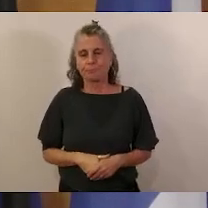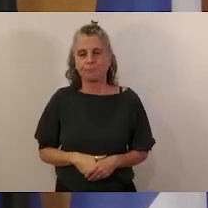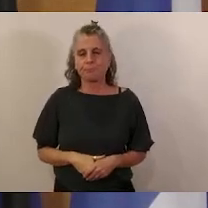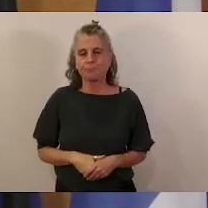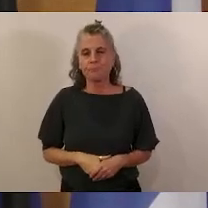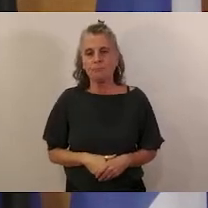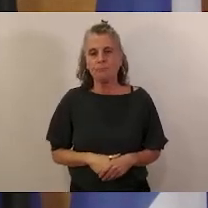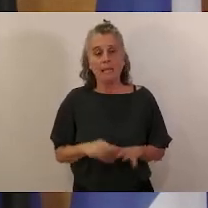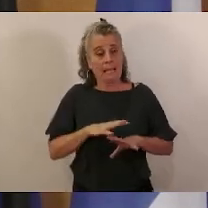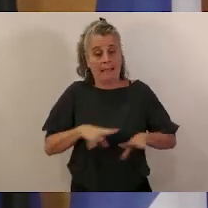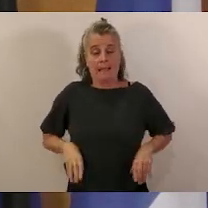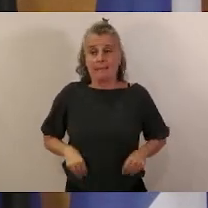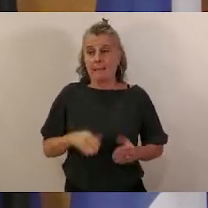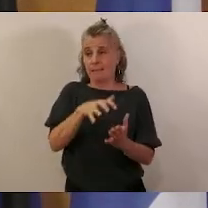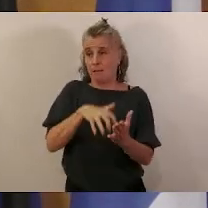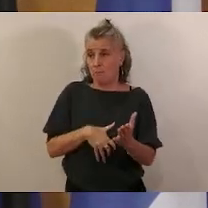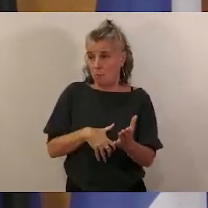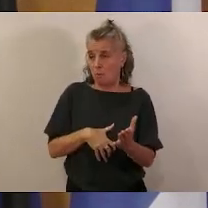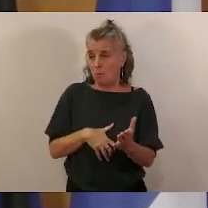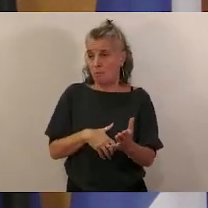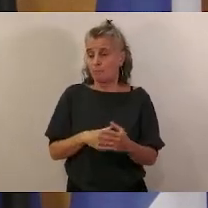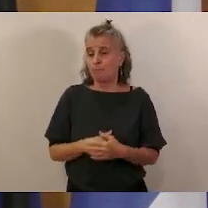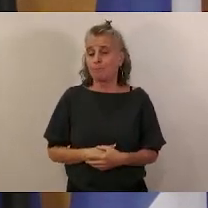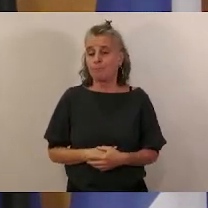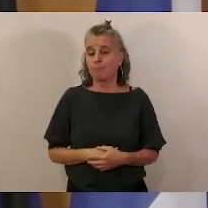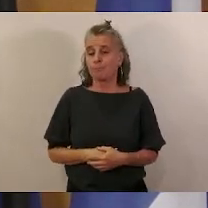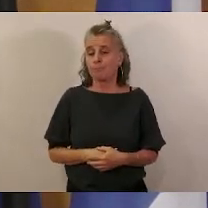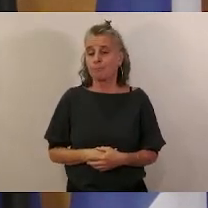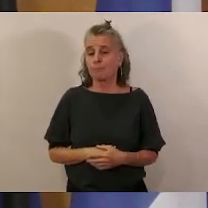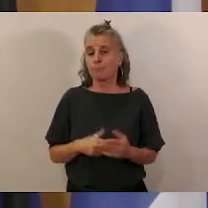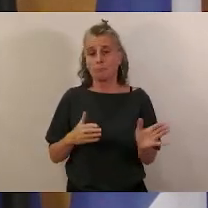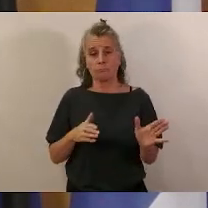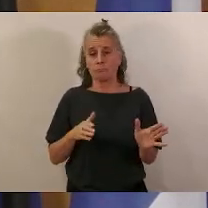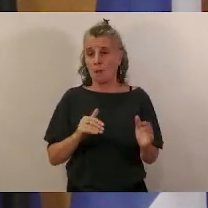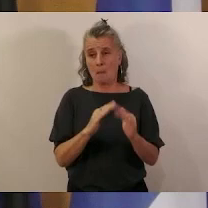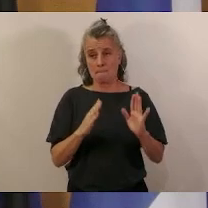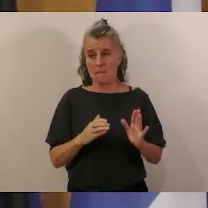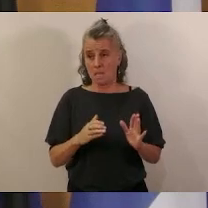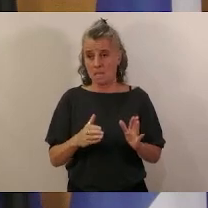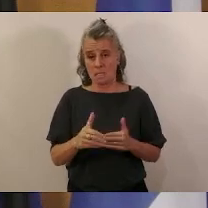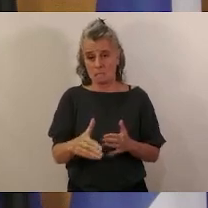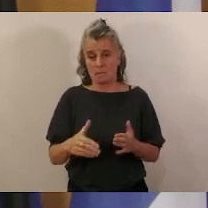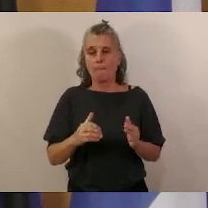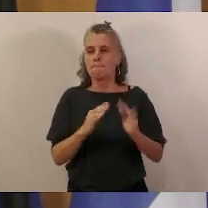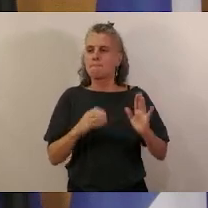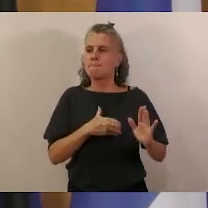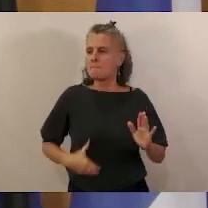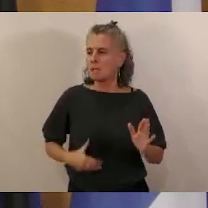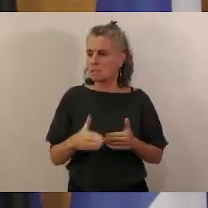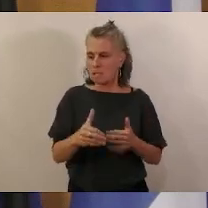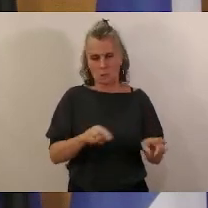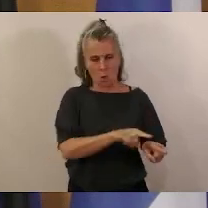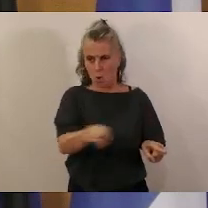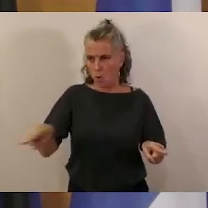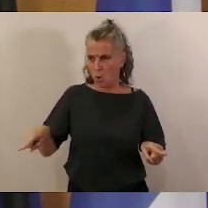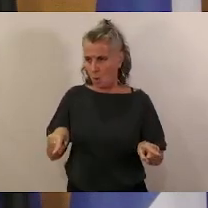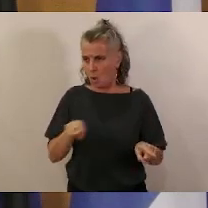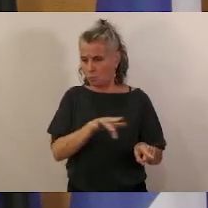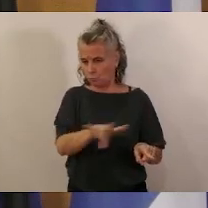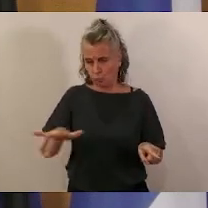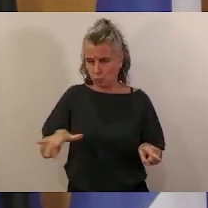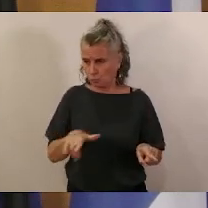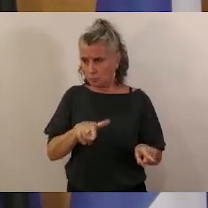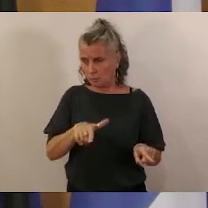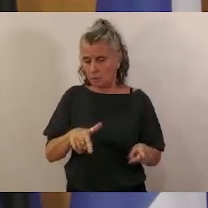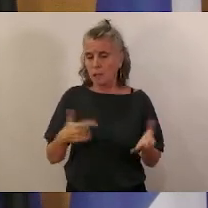Et le dernier rapport concerne aussi toutes les mairies de secteur. C'est tout simplement l'inventaire